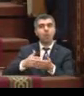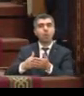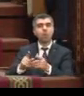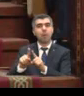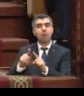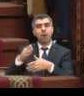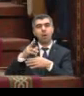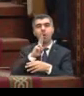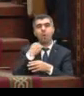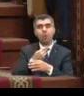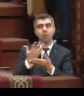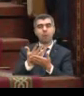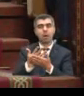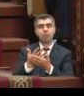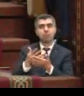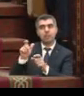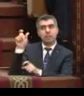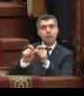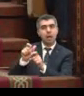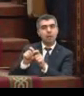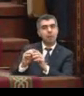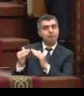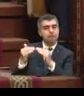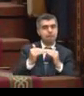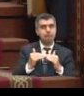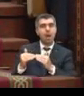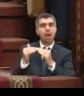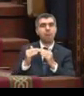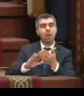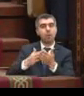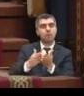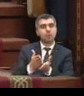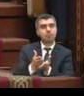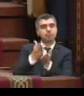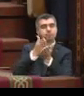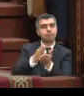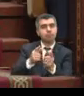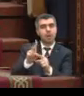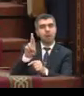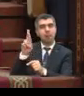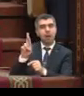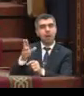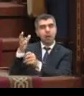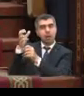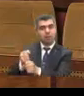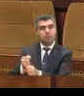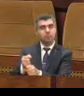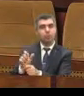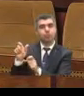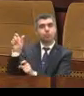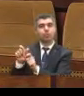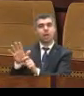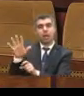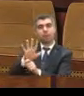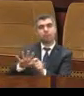الأزمات والأدوار المتناغمة والقوية القائمة بين المؤسسة الملكية والشعب المغربي،